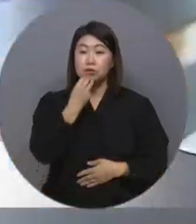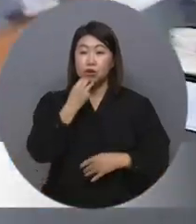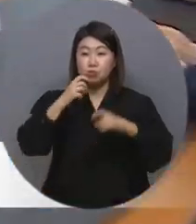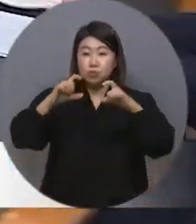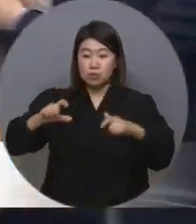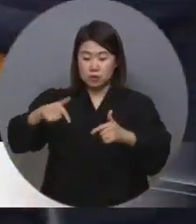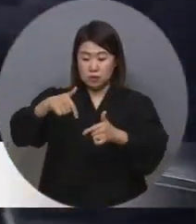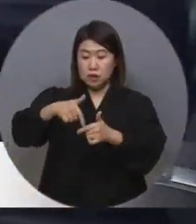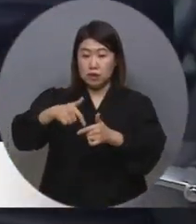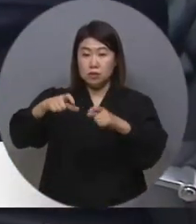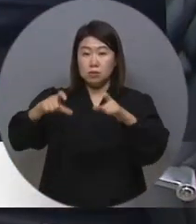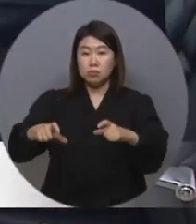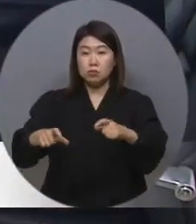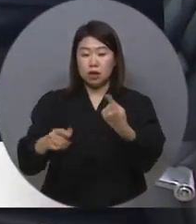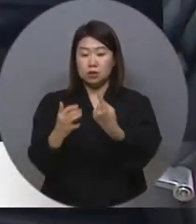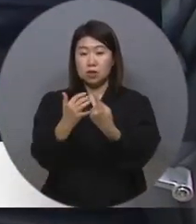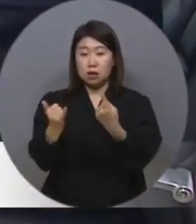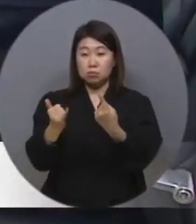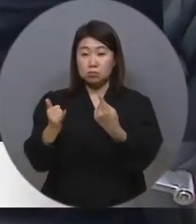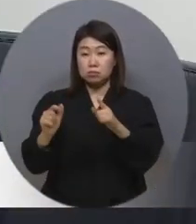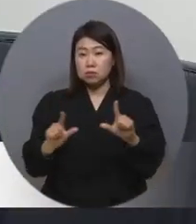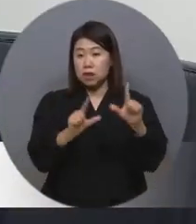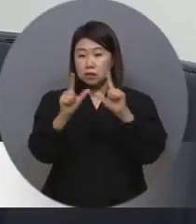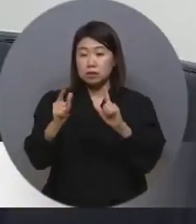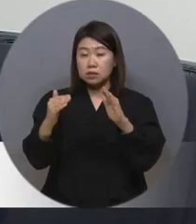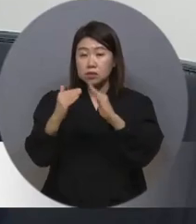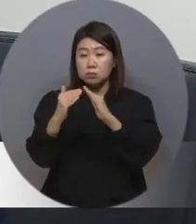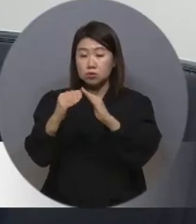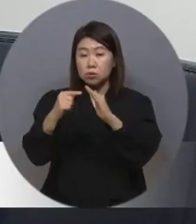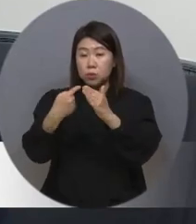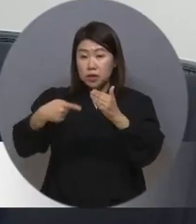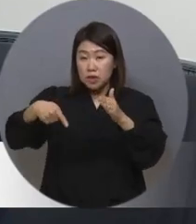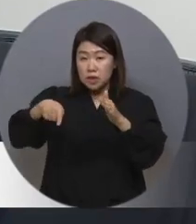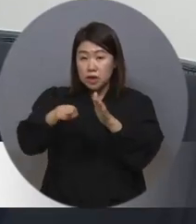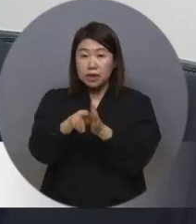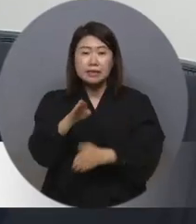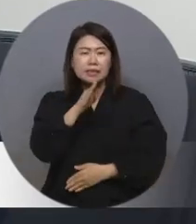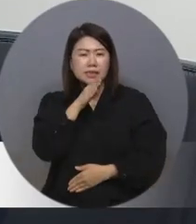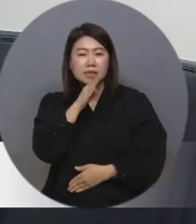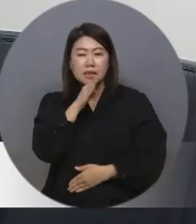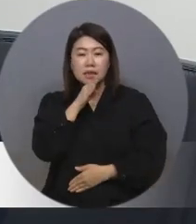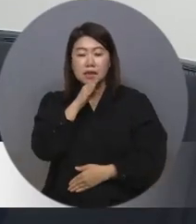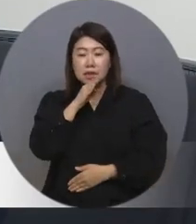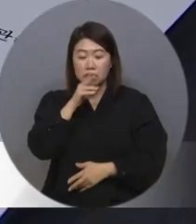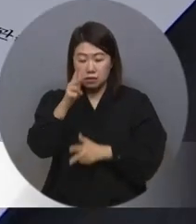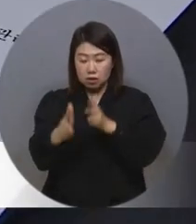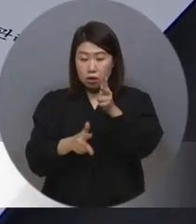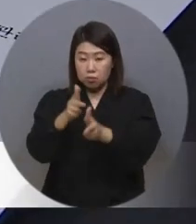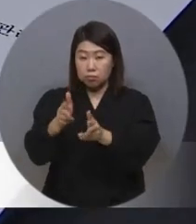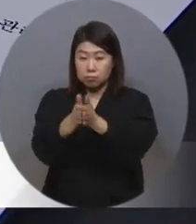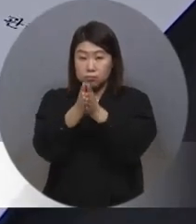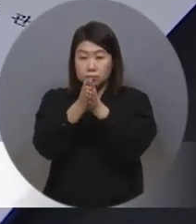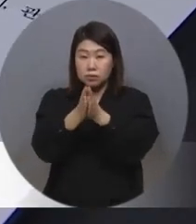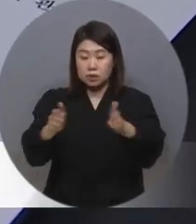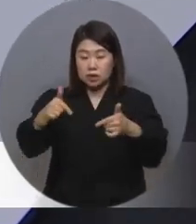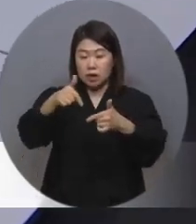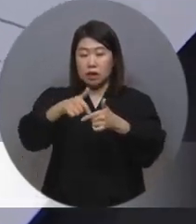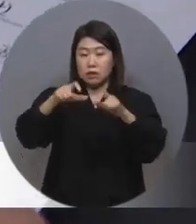강남구가 1인 취약 가구를 위한 스마트 케어 실증 사업에 나섭니다. 지난 13일